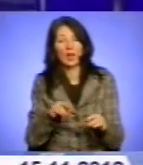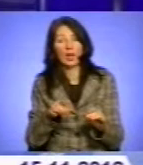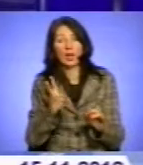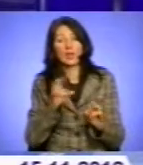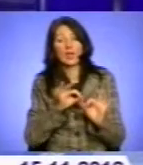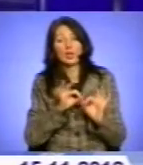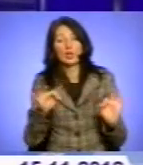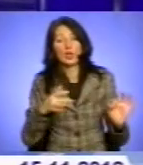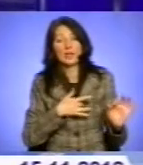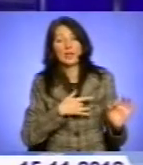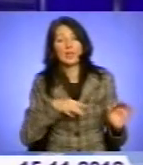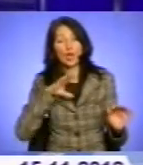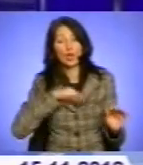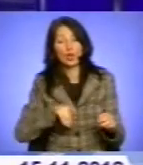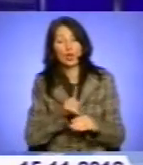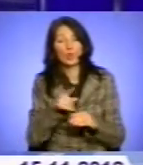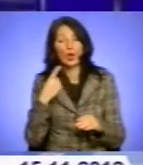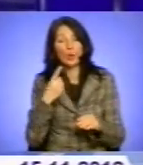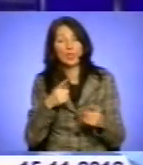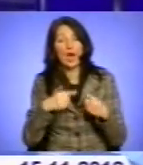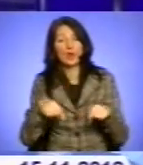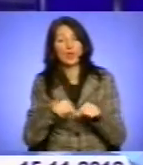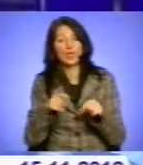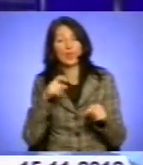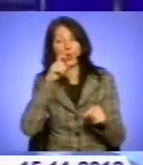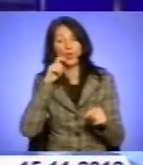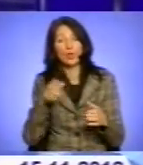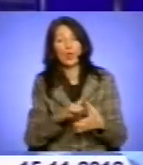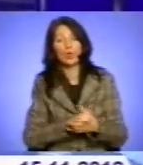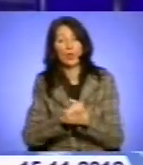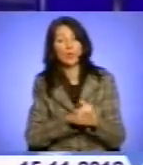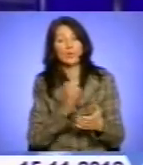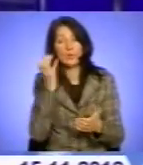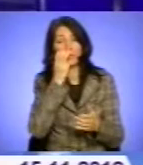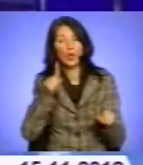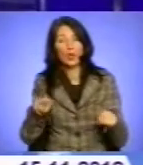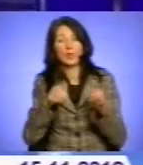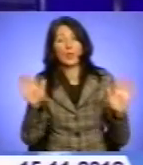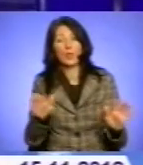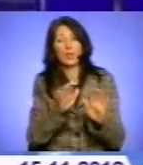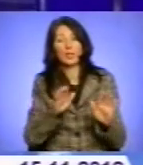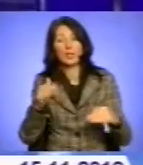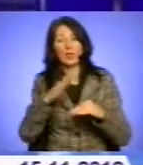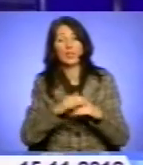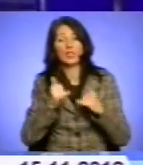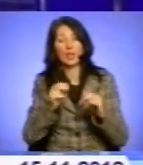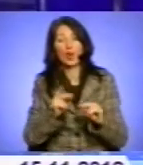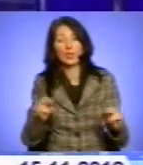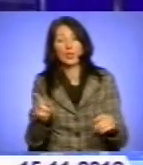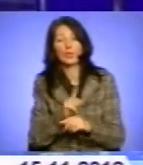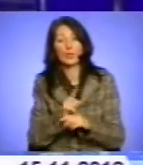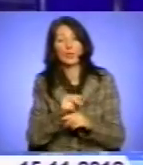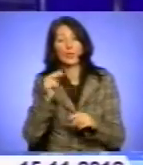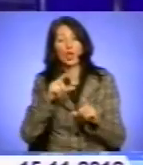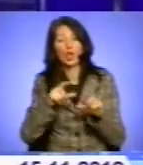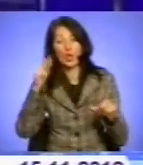душі Тернопільська обласна організація Українського товариства сліпих організувала пісенний вечір для учнів Тернопільської загальноосвітньої школи номер